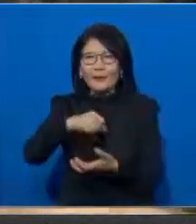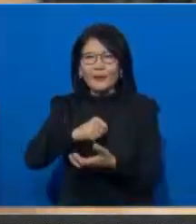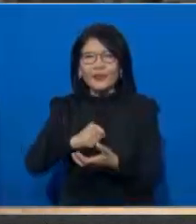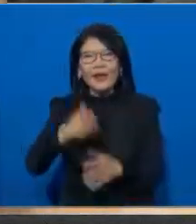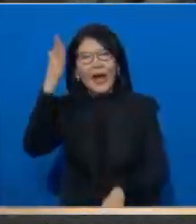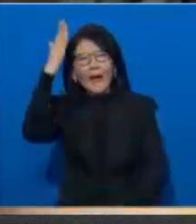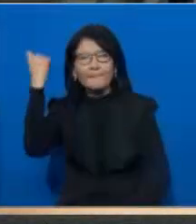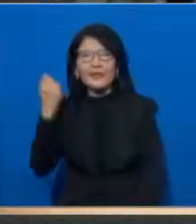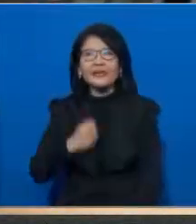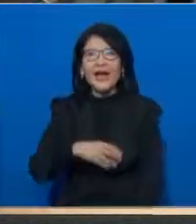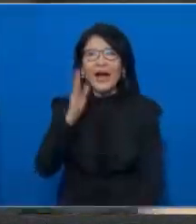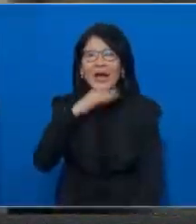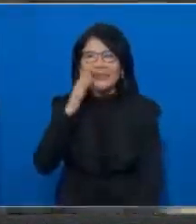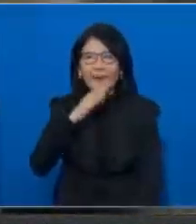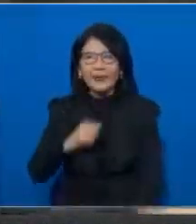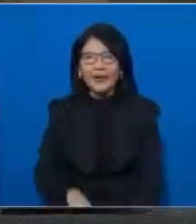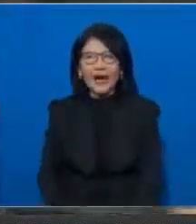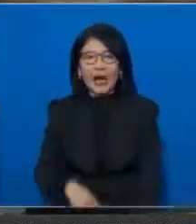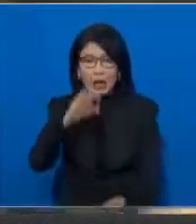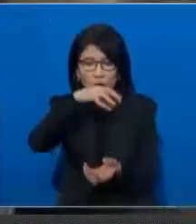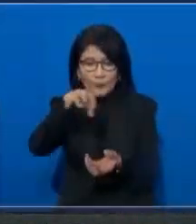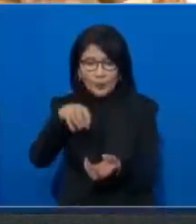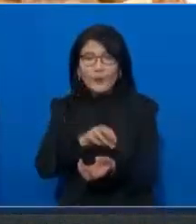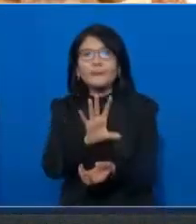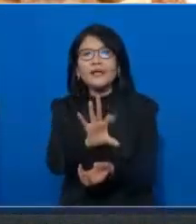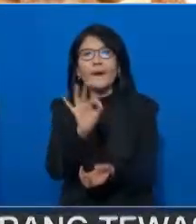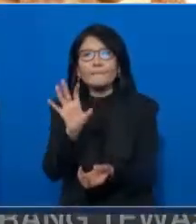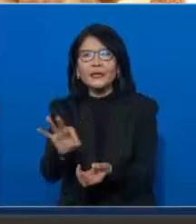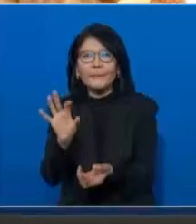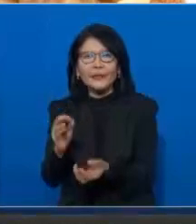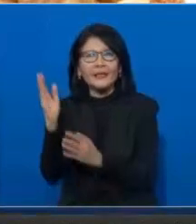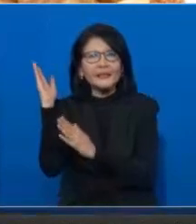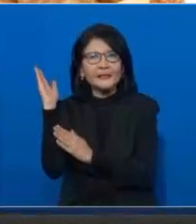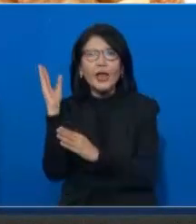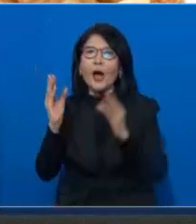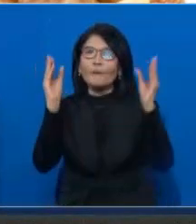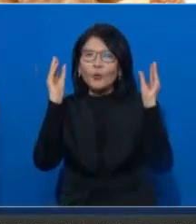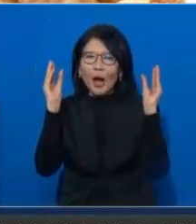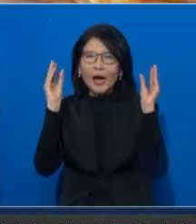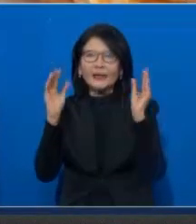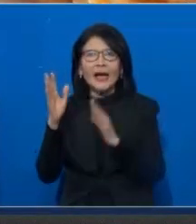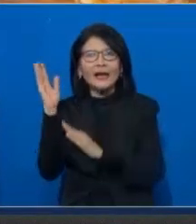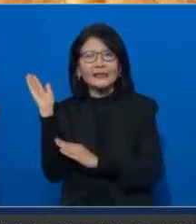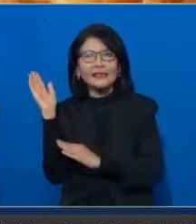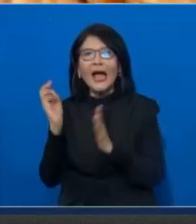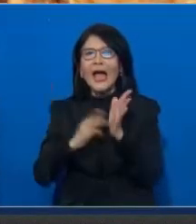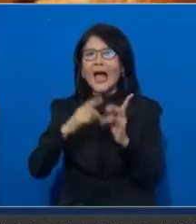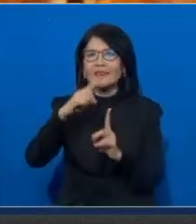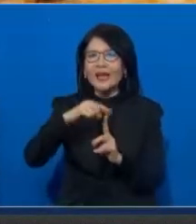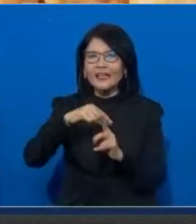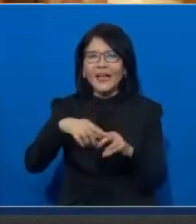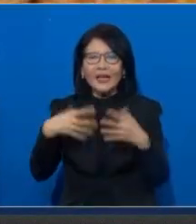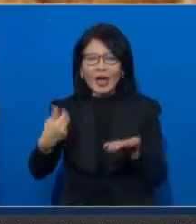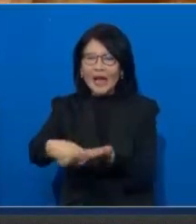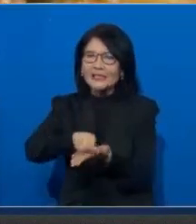gula. Ada beragam topping yang bisa dipilih nih, mulai dari marangi khas Purwakarta, sei sapi khas Nusa Tenggara Timur, hingga